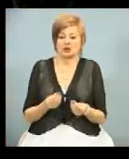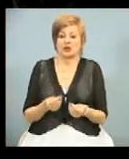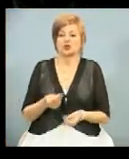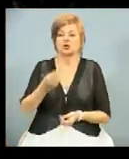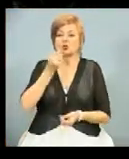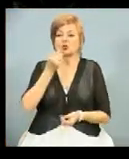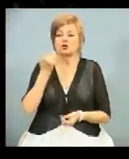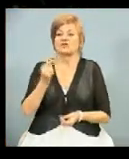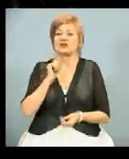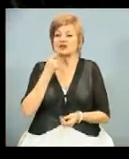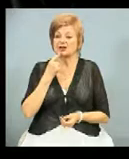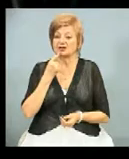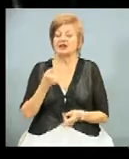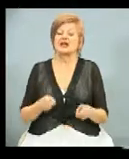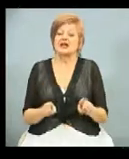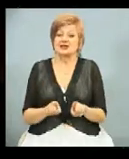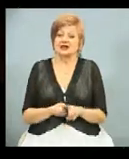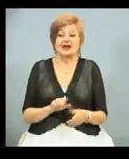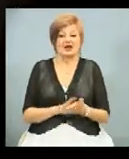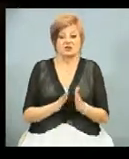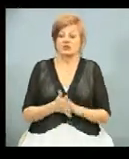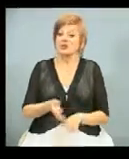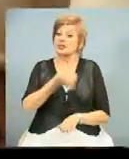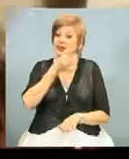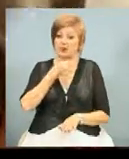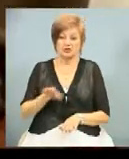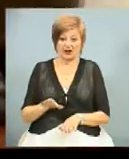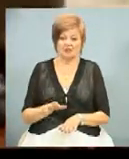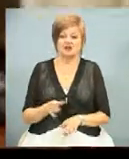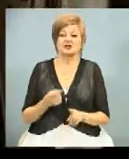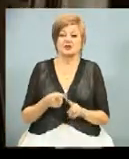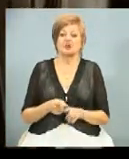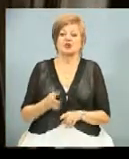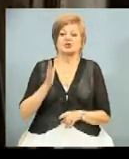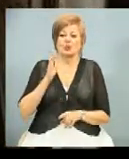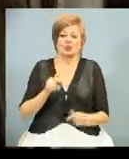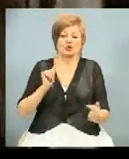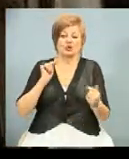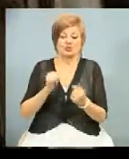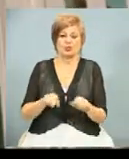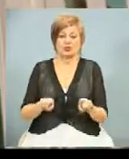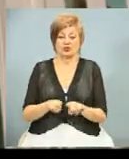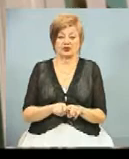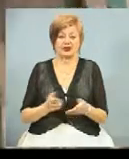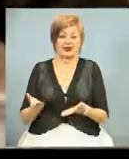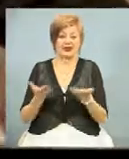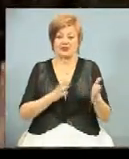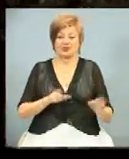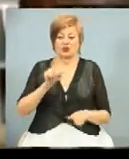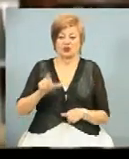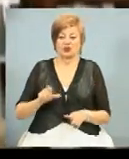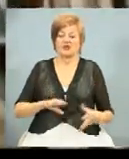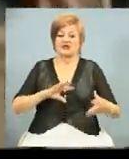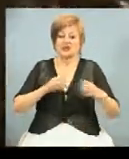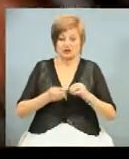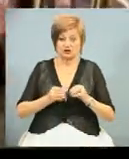ваші цукерки. Погодьтеся, що така ситуація вам не сподобається. І, звичайно, ви будете проти таких непроханих гостей. У результаті ви